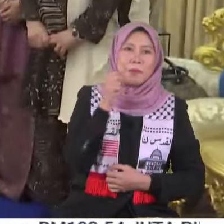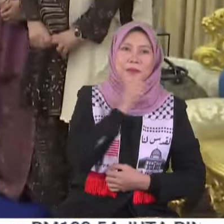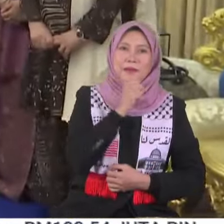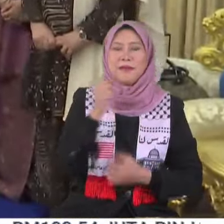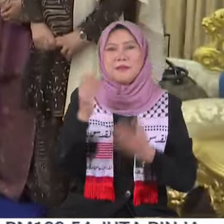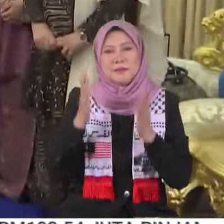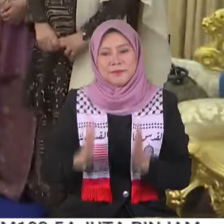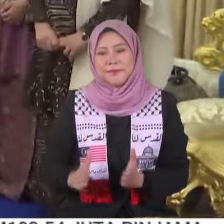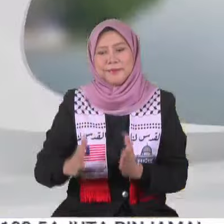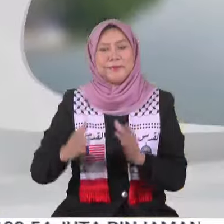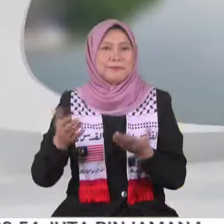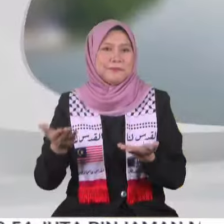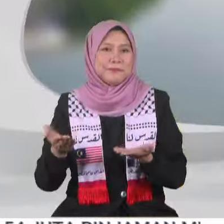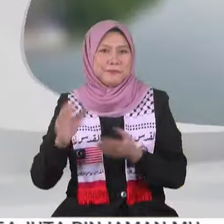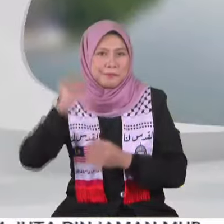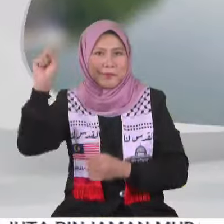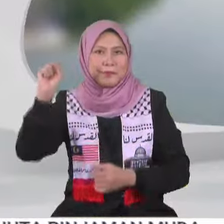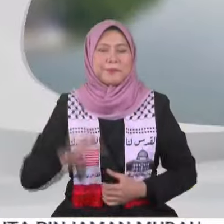artis tempatan.